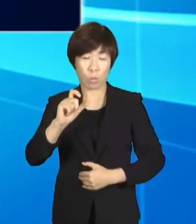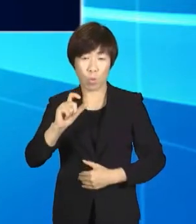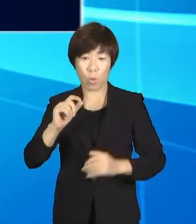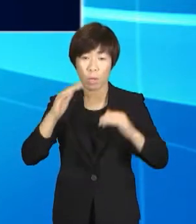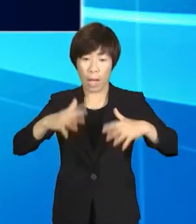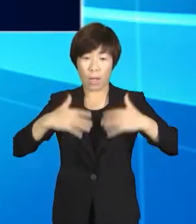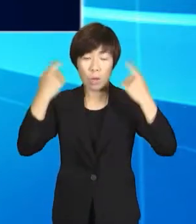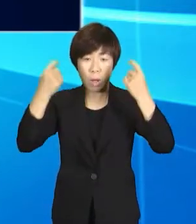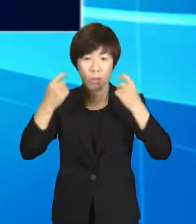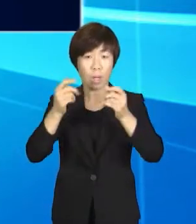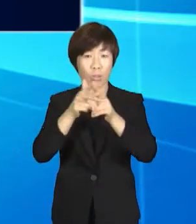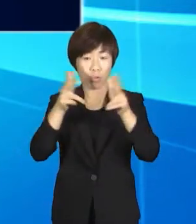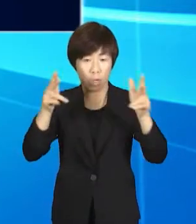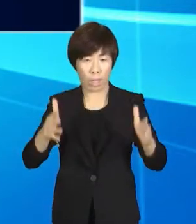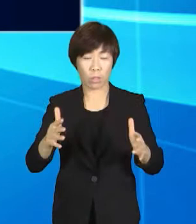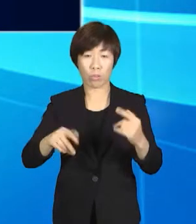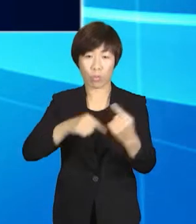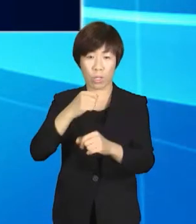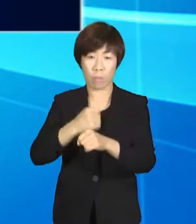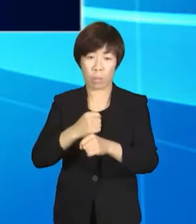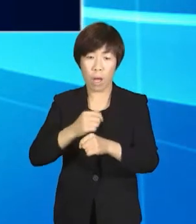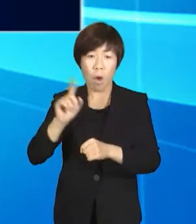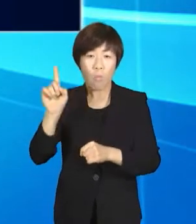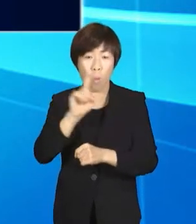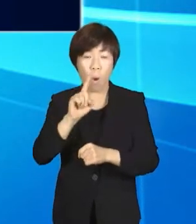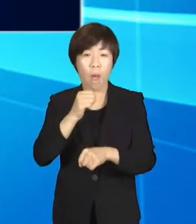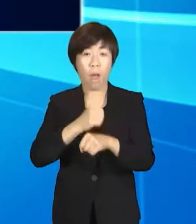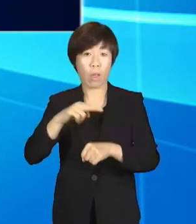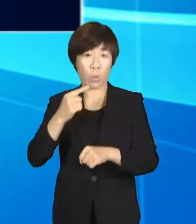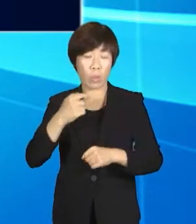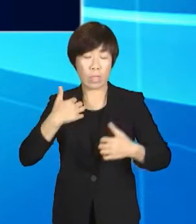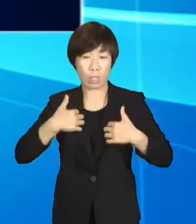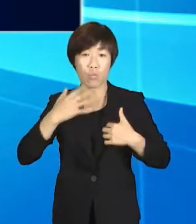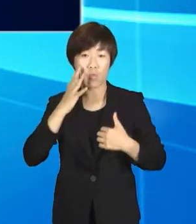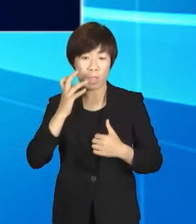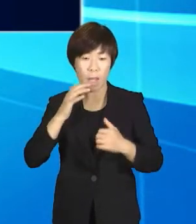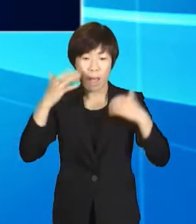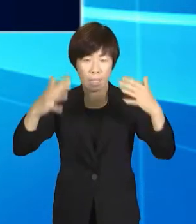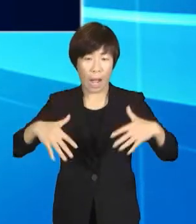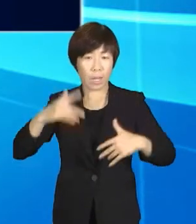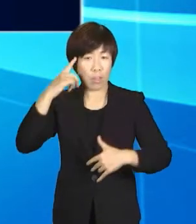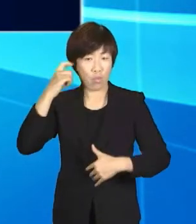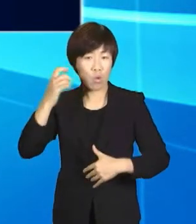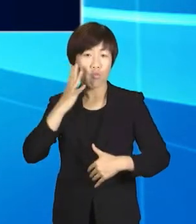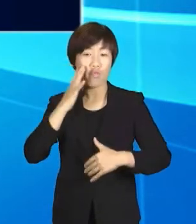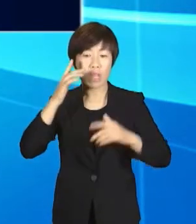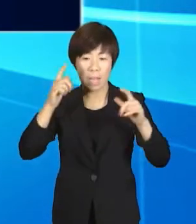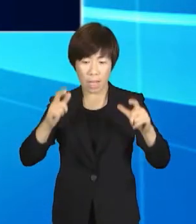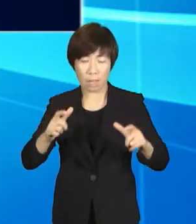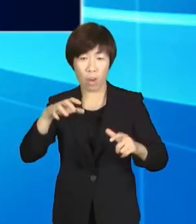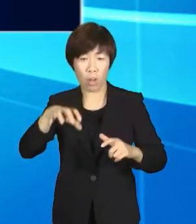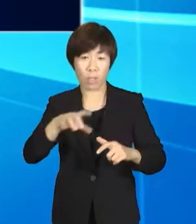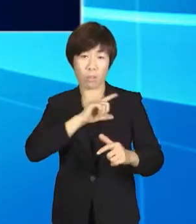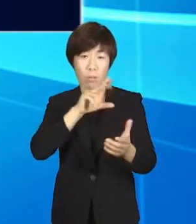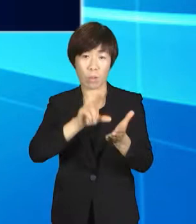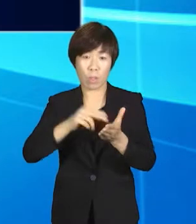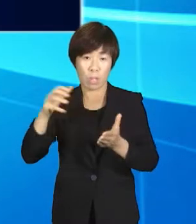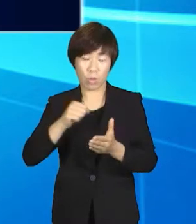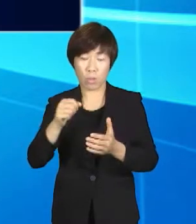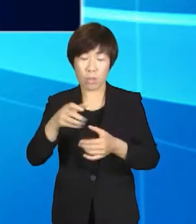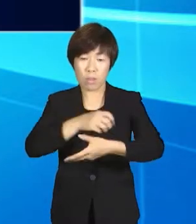가을 관광 주간을 운영합니다. 이 기간 동안 뭘 해도 즐거운 울산, 가을의 추억은 울산에서라는